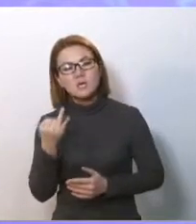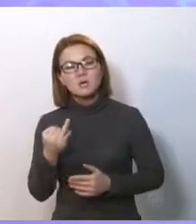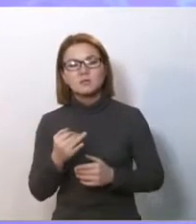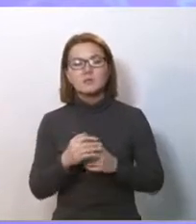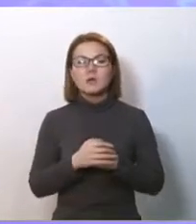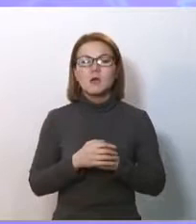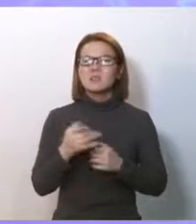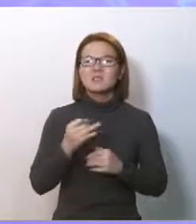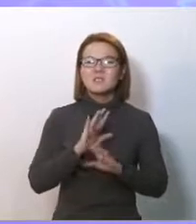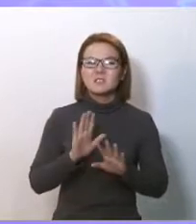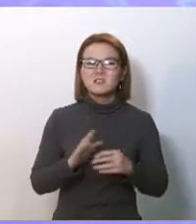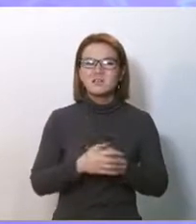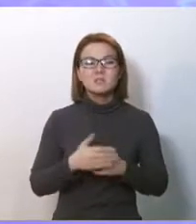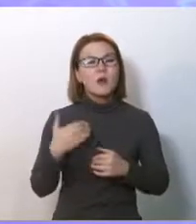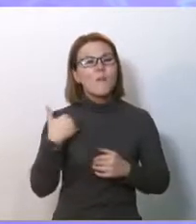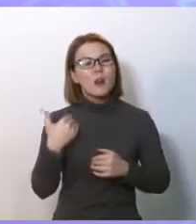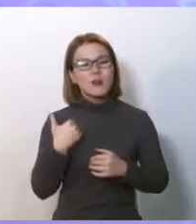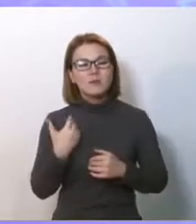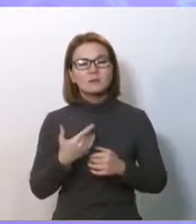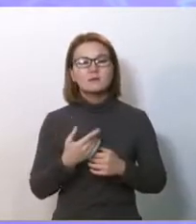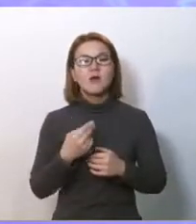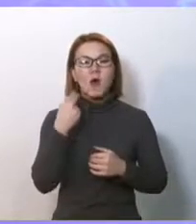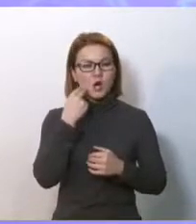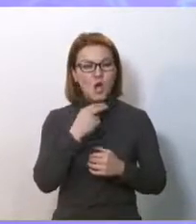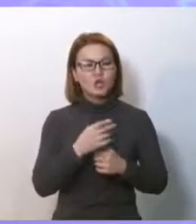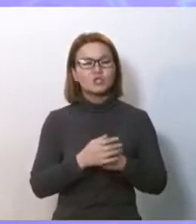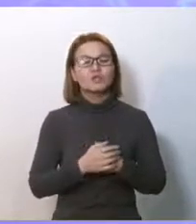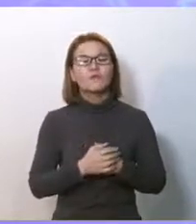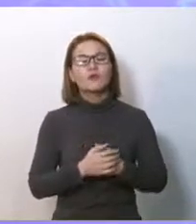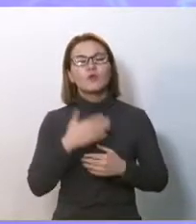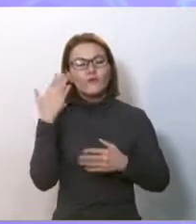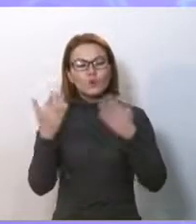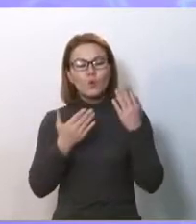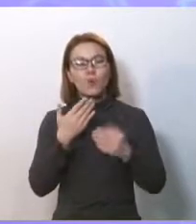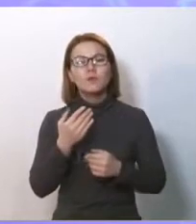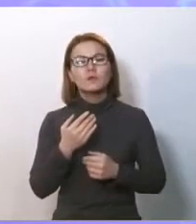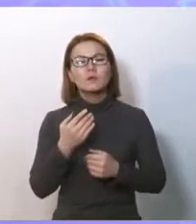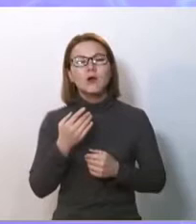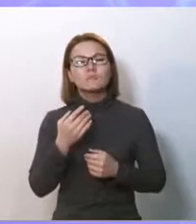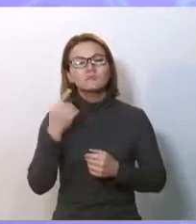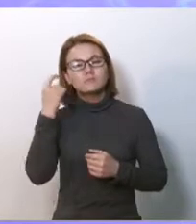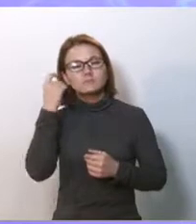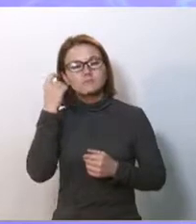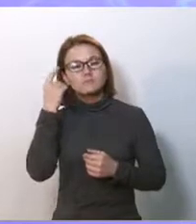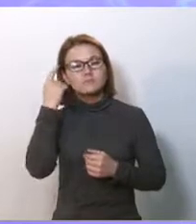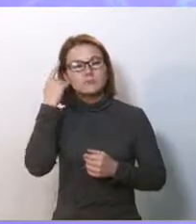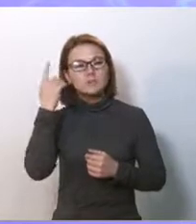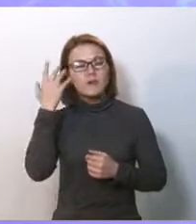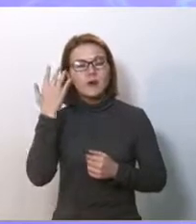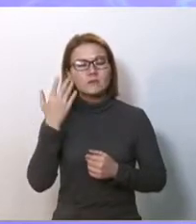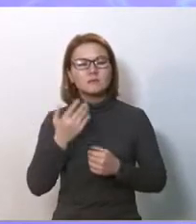неинтересный, полезный, продуктивный, веселый, познавательный,